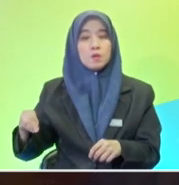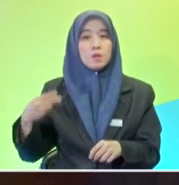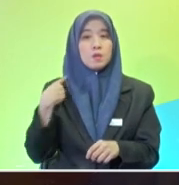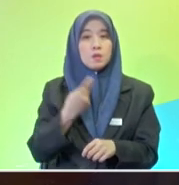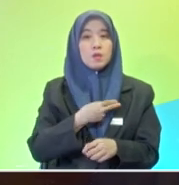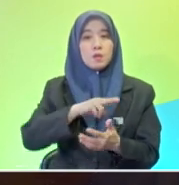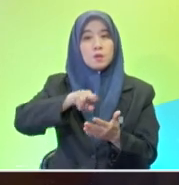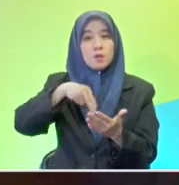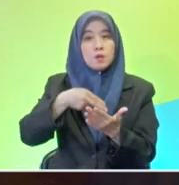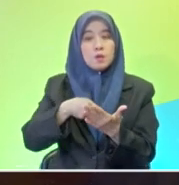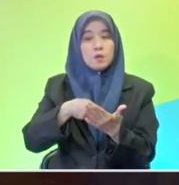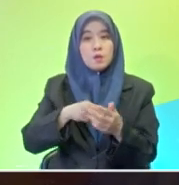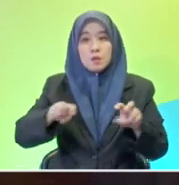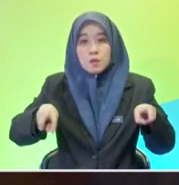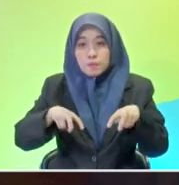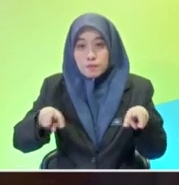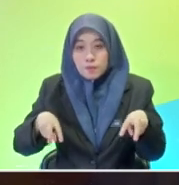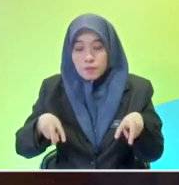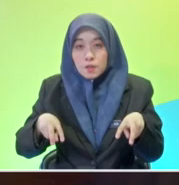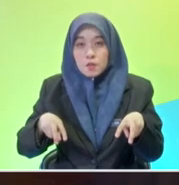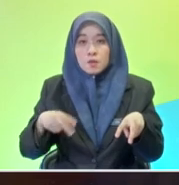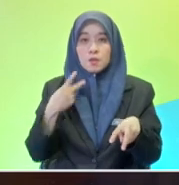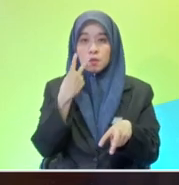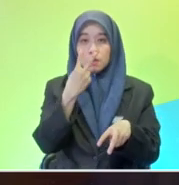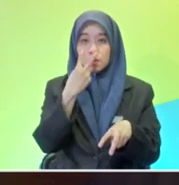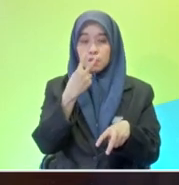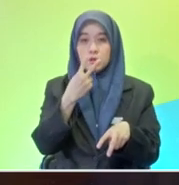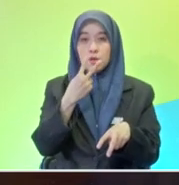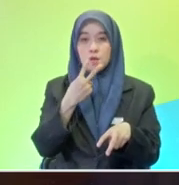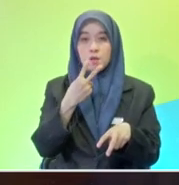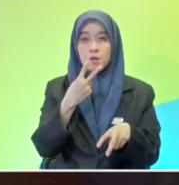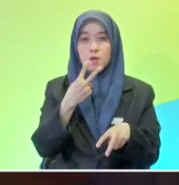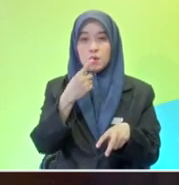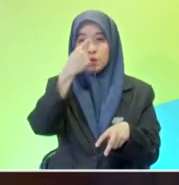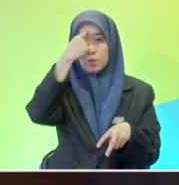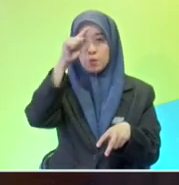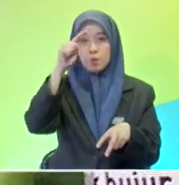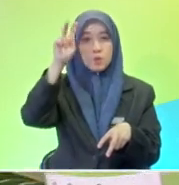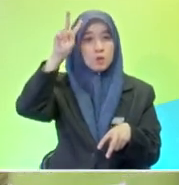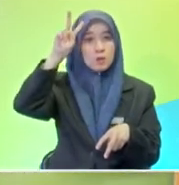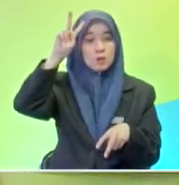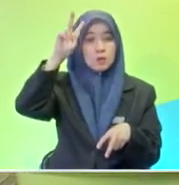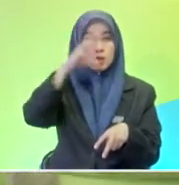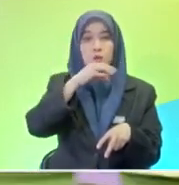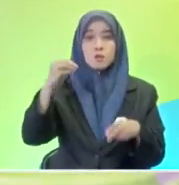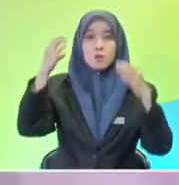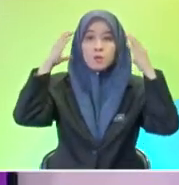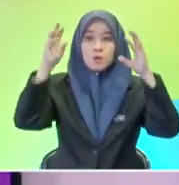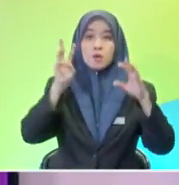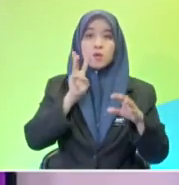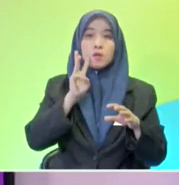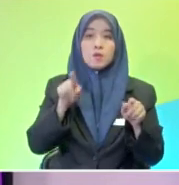kaji pula kita ingat balik kita boleh juga buat pematian kat sini kan okey untuk abang Kris dan juga dengan Cikgu Wani untuk